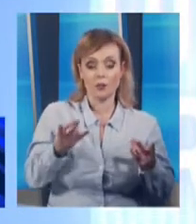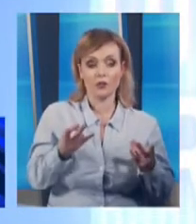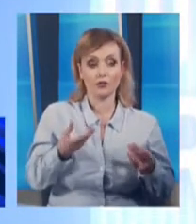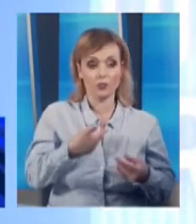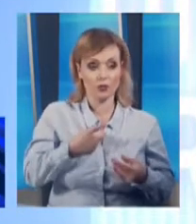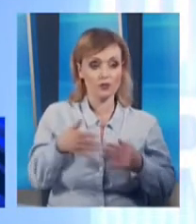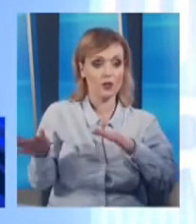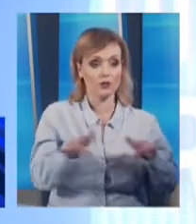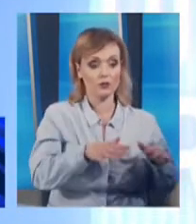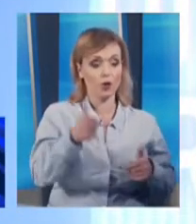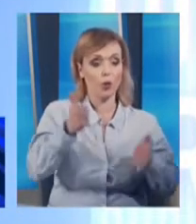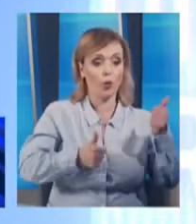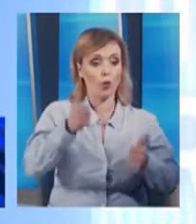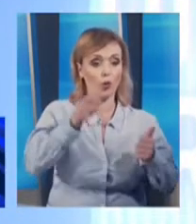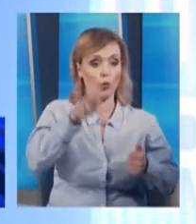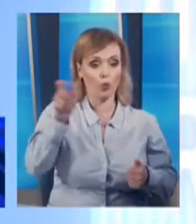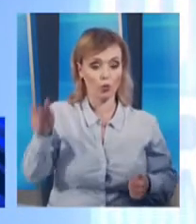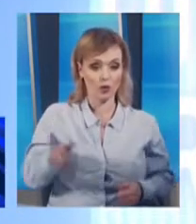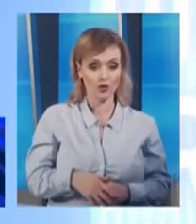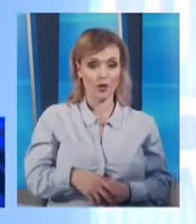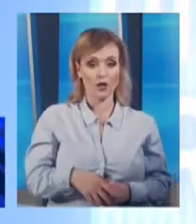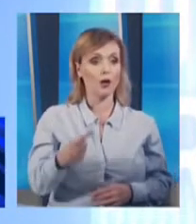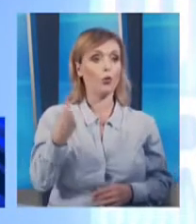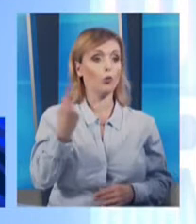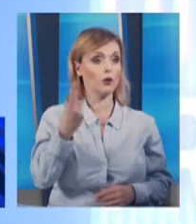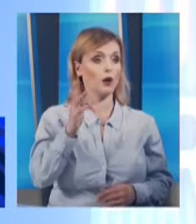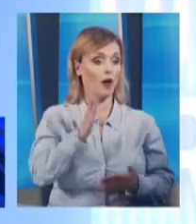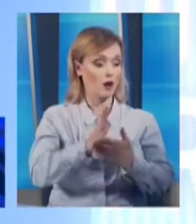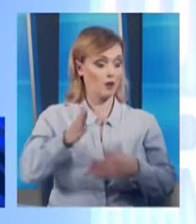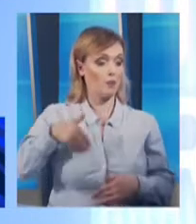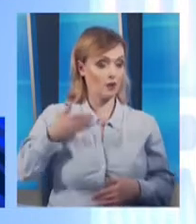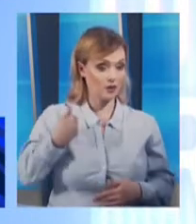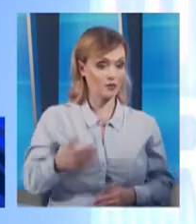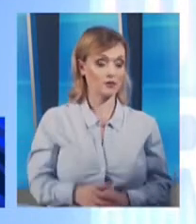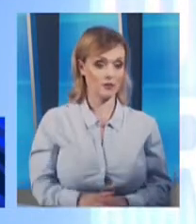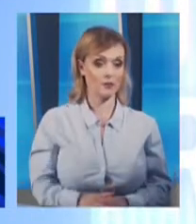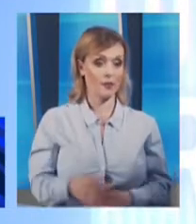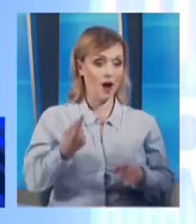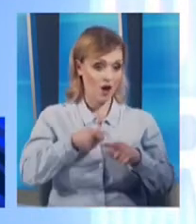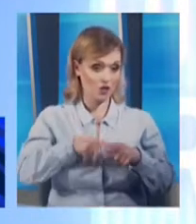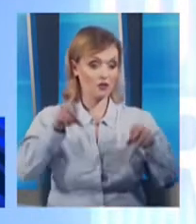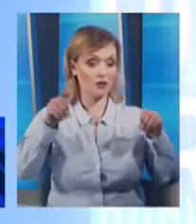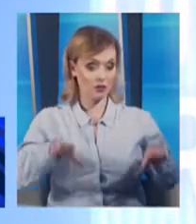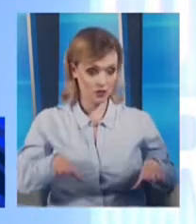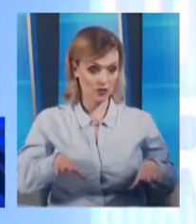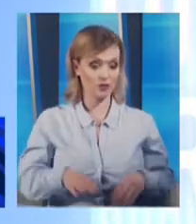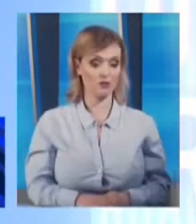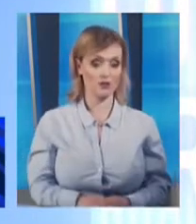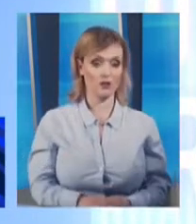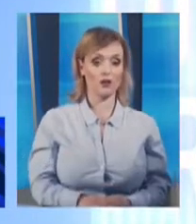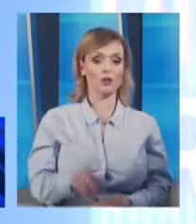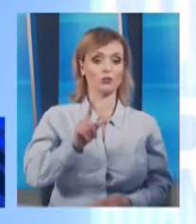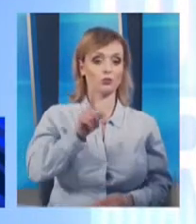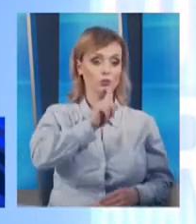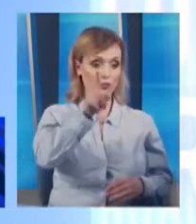acționăm noi concurenții, pentru că unicul beneficiar acestui vid sau acestei lipse